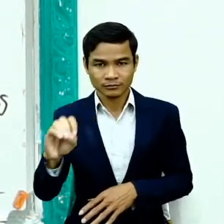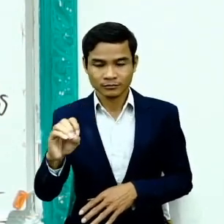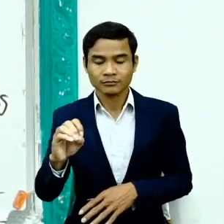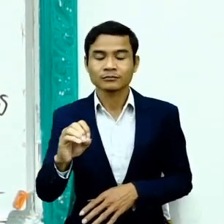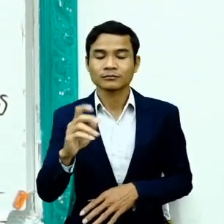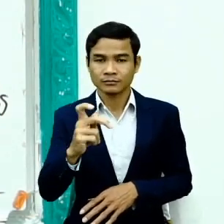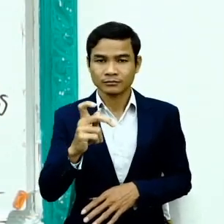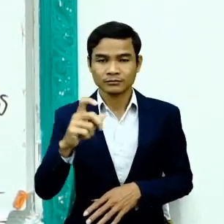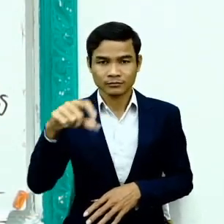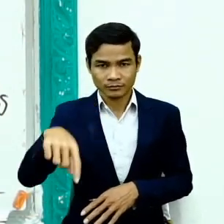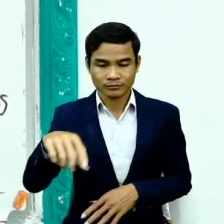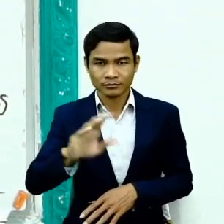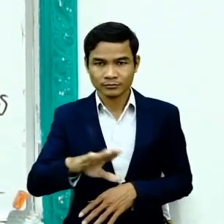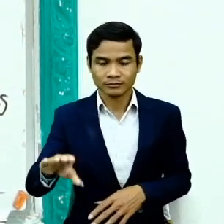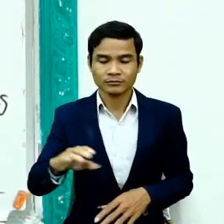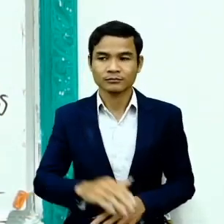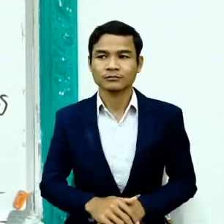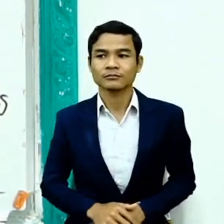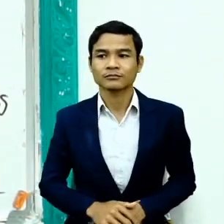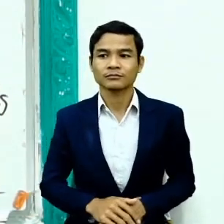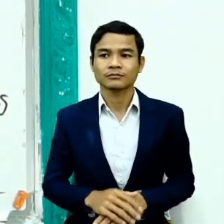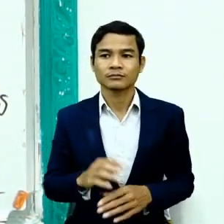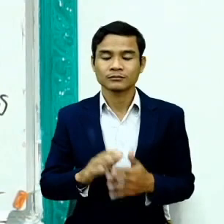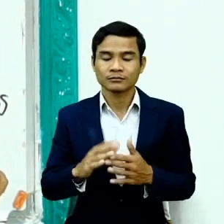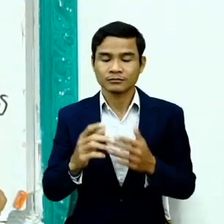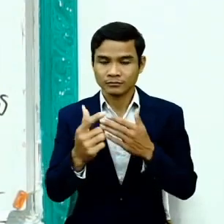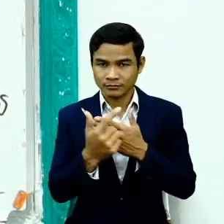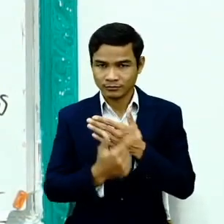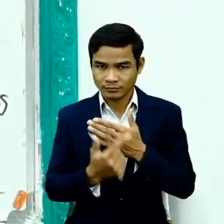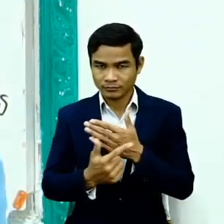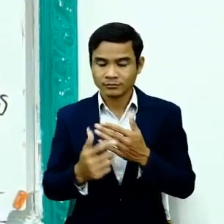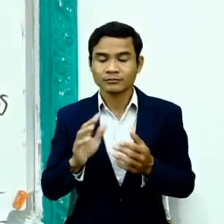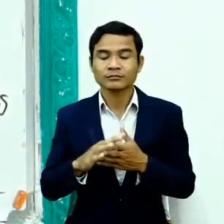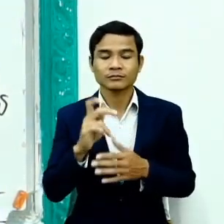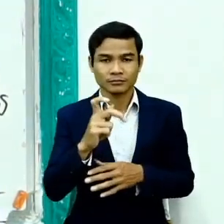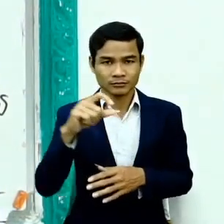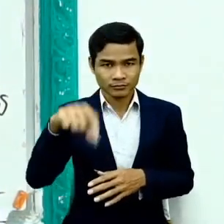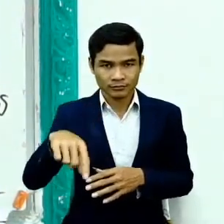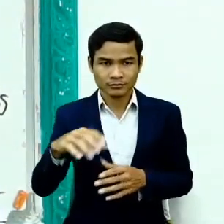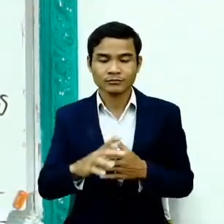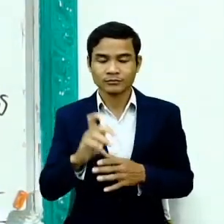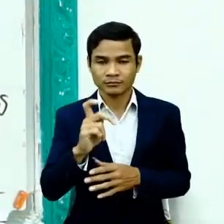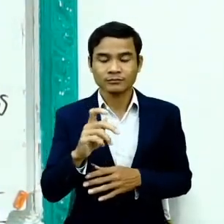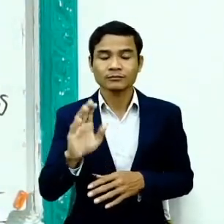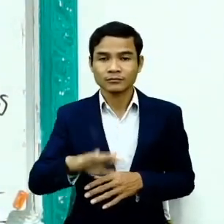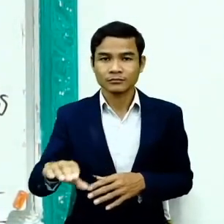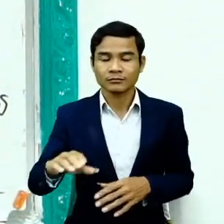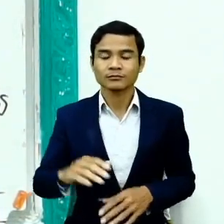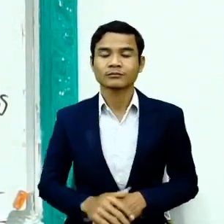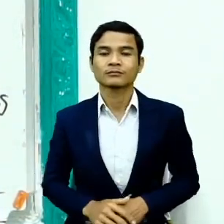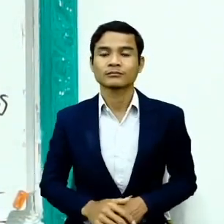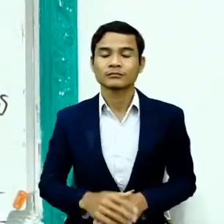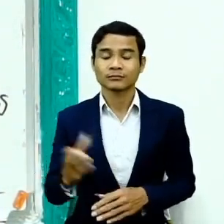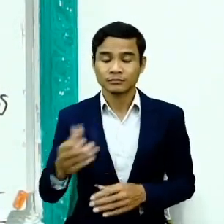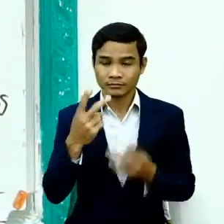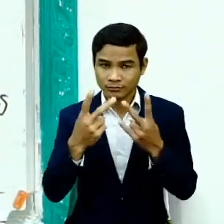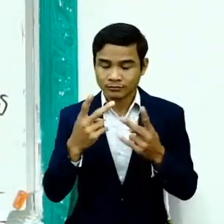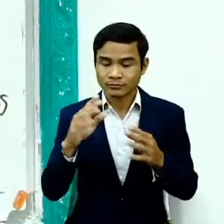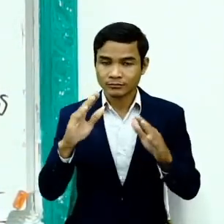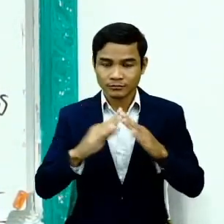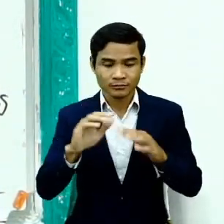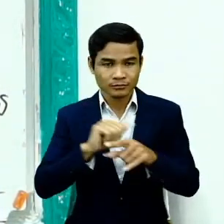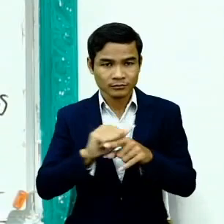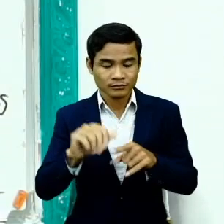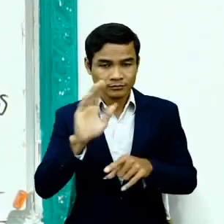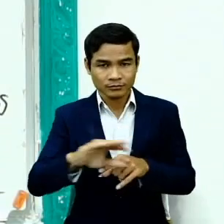sắp kilogram chà ai cái ta bảo vía cứ là sao có cứ kilogram nó con ấy chà chẳng con tin tên cái cáp tiền